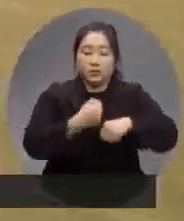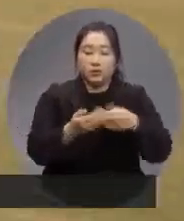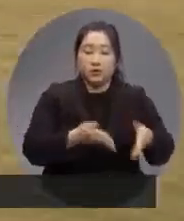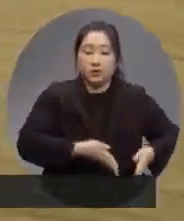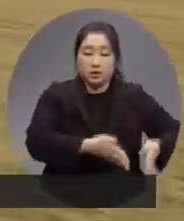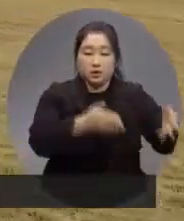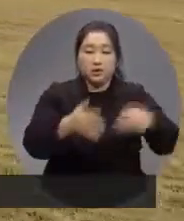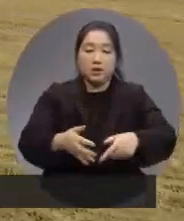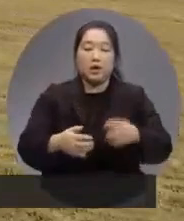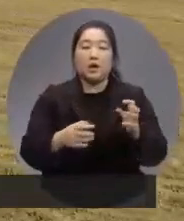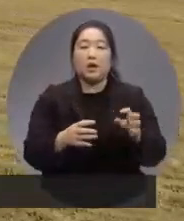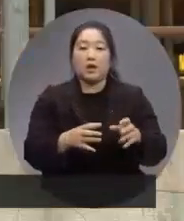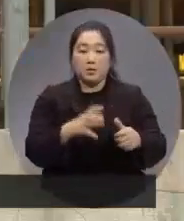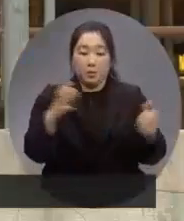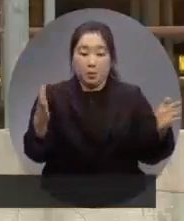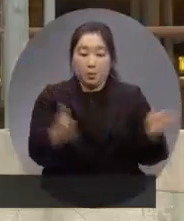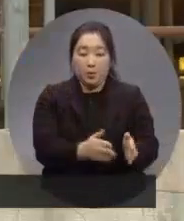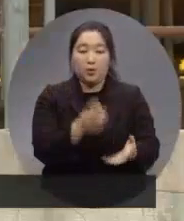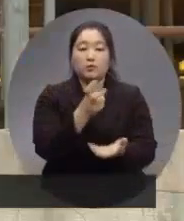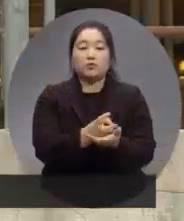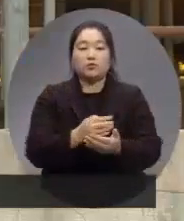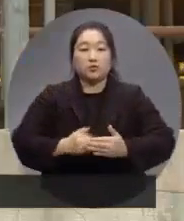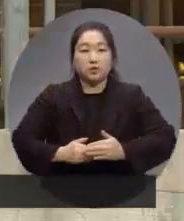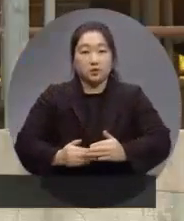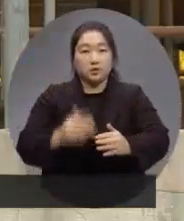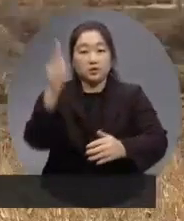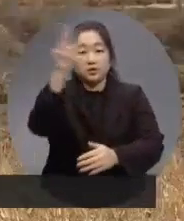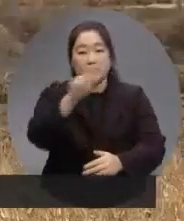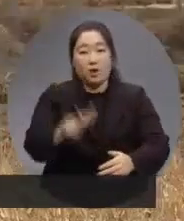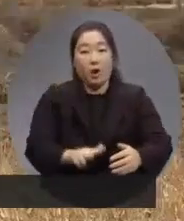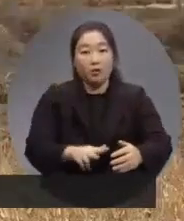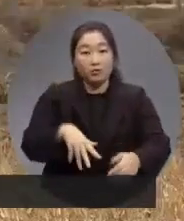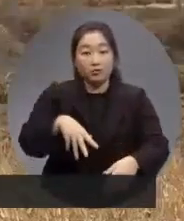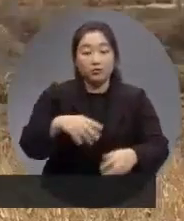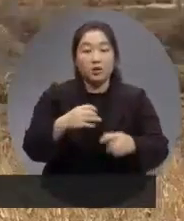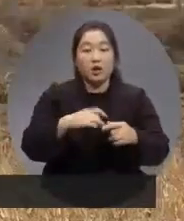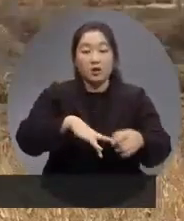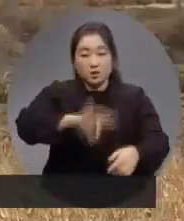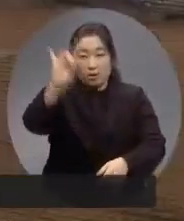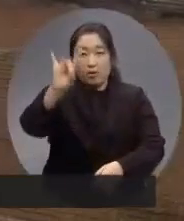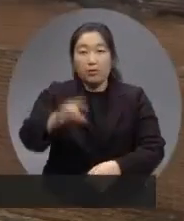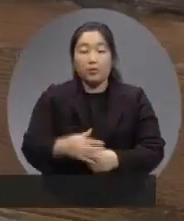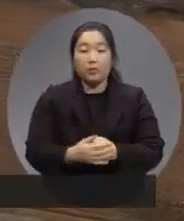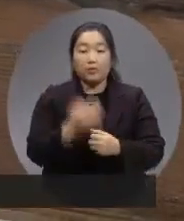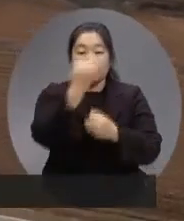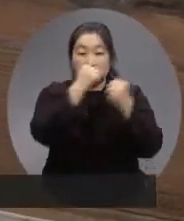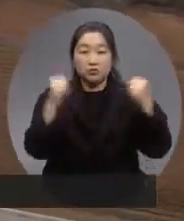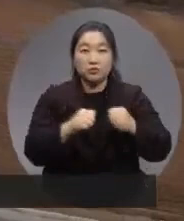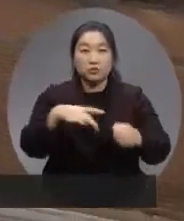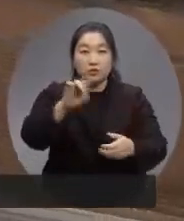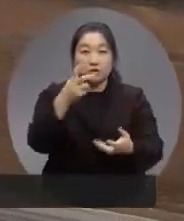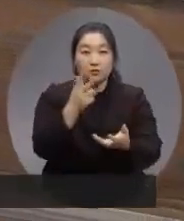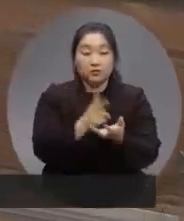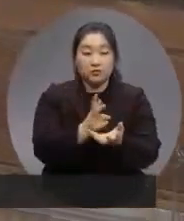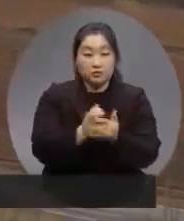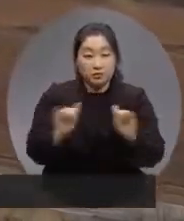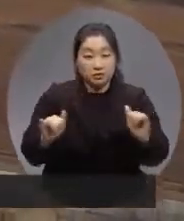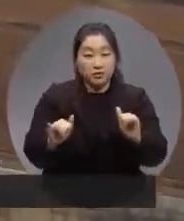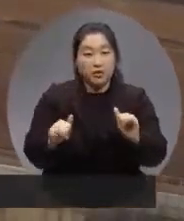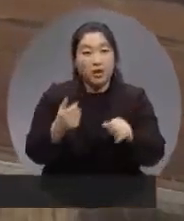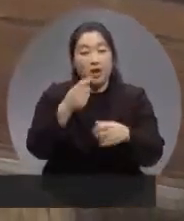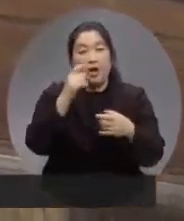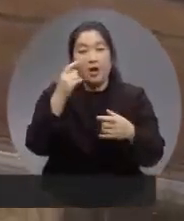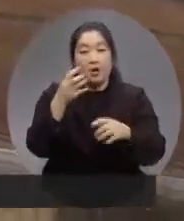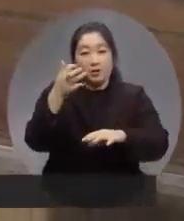사이 이격거리 완화를 위한 조례 추진은 전국에서도 첫 사례로 알려져 충북 첫 주민조례의 운명에